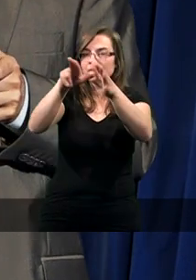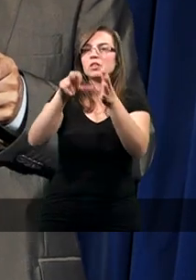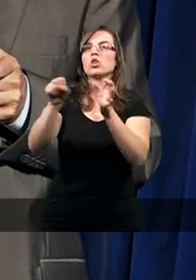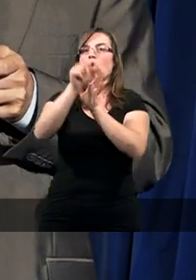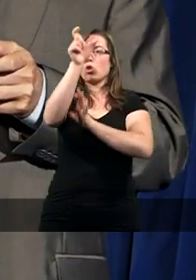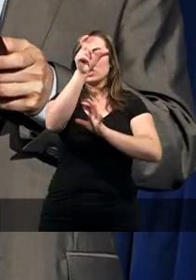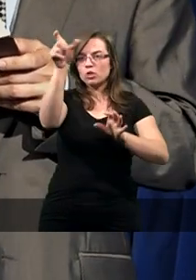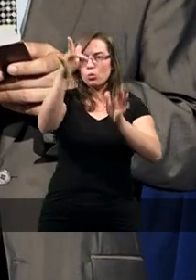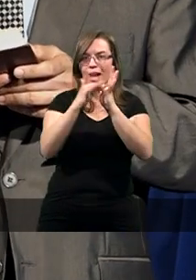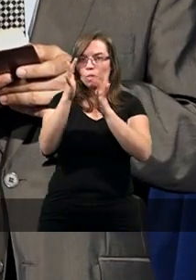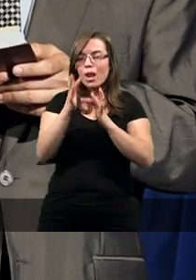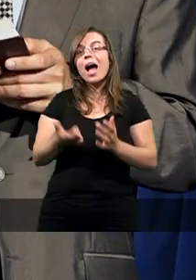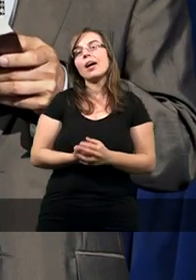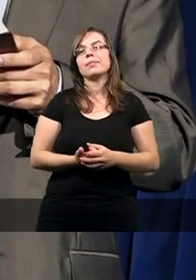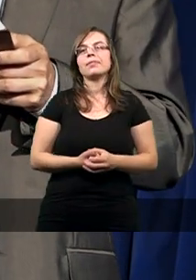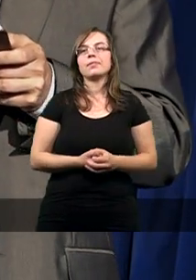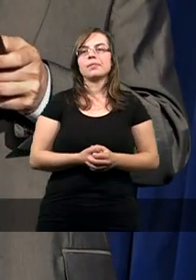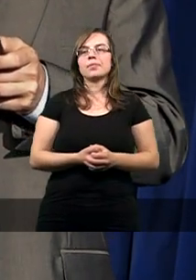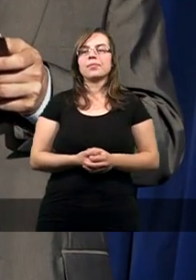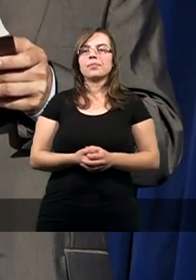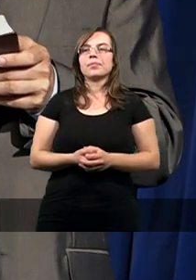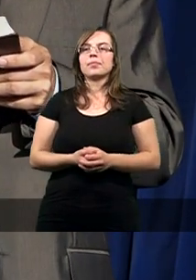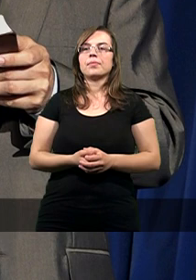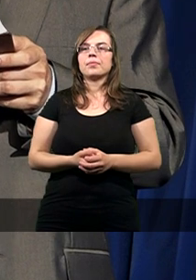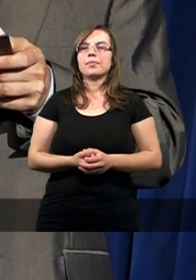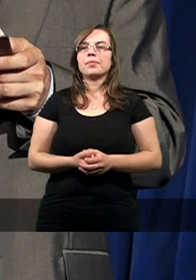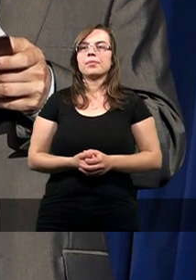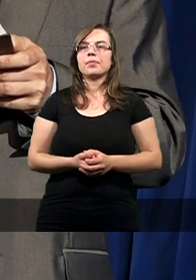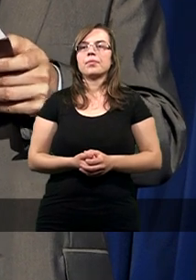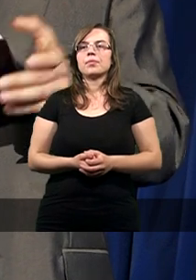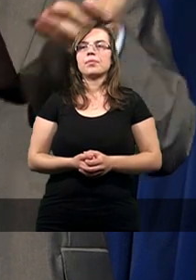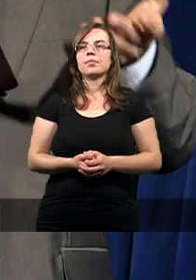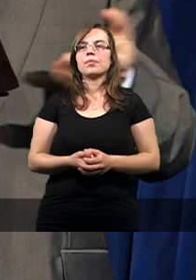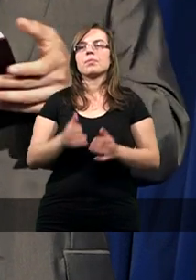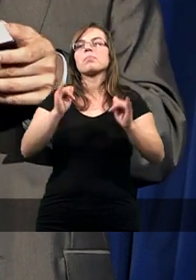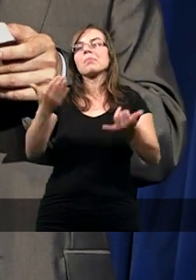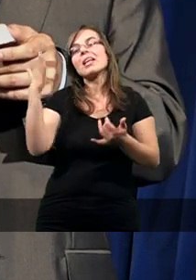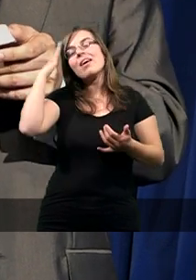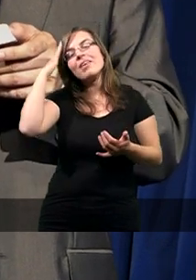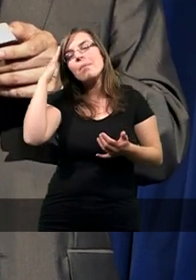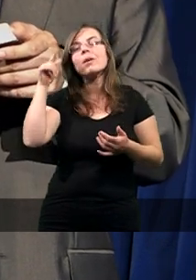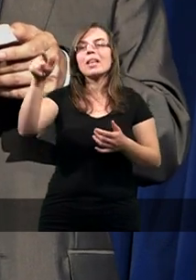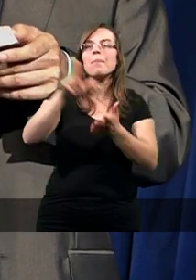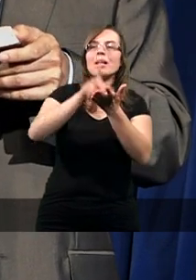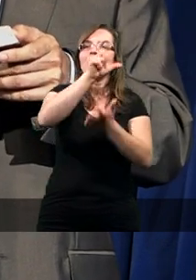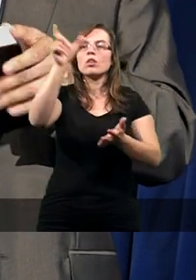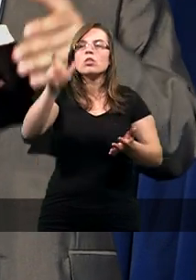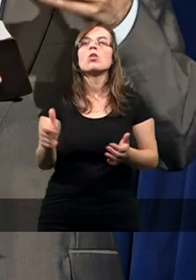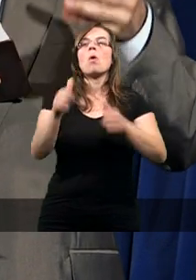krzyżu? They had raised Jesus between two criminals. Jak wiemy, tam na